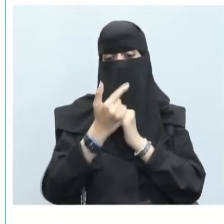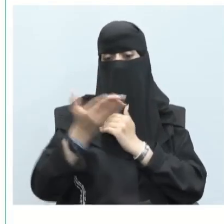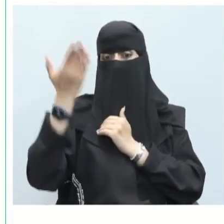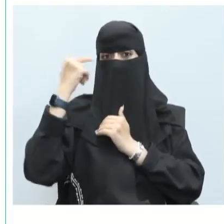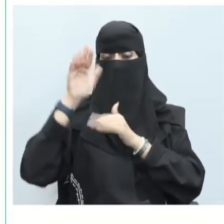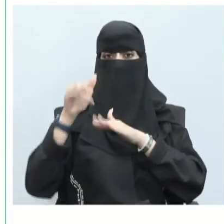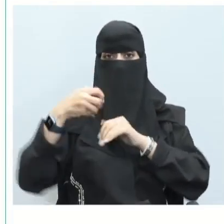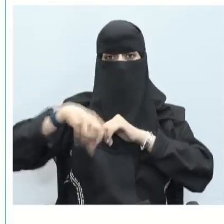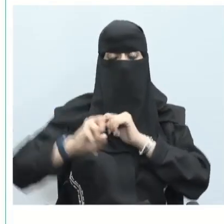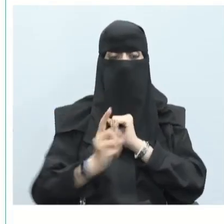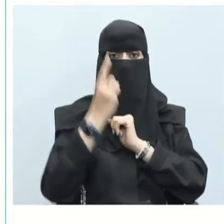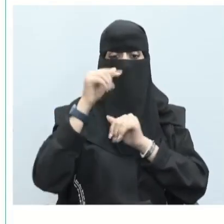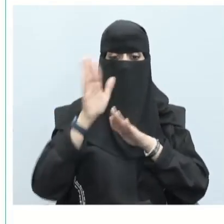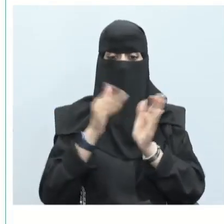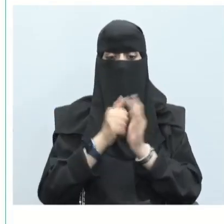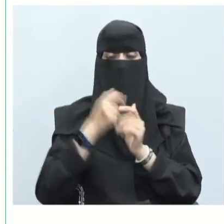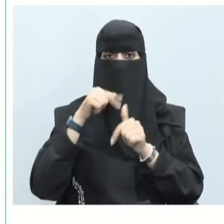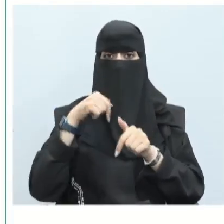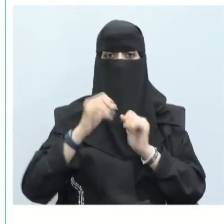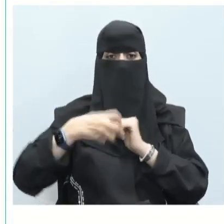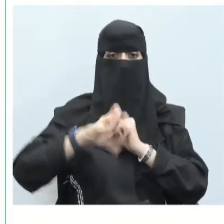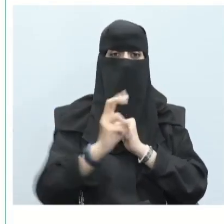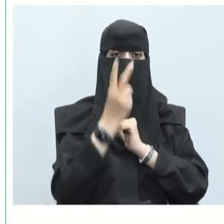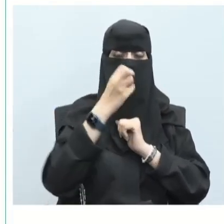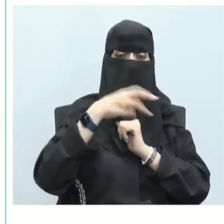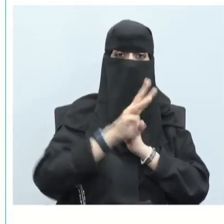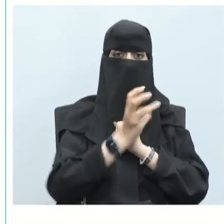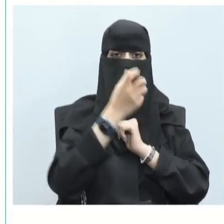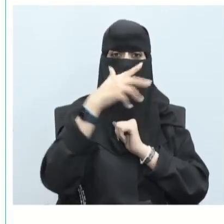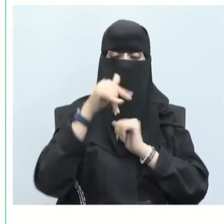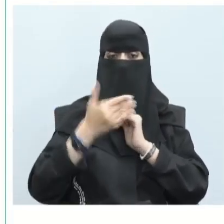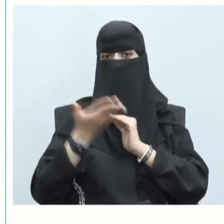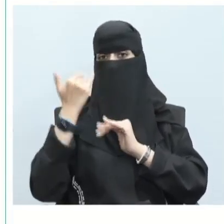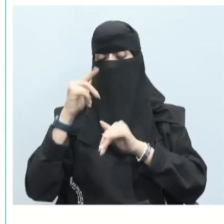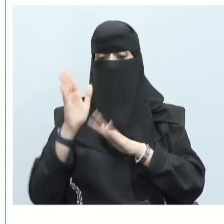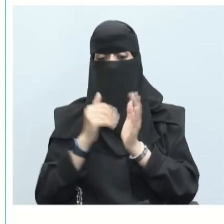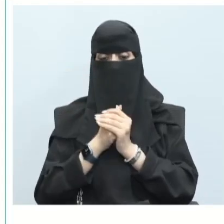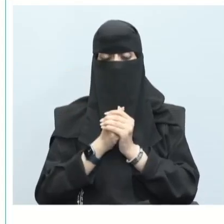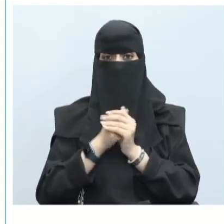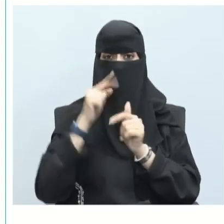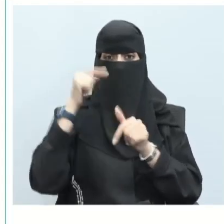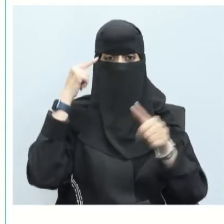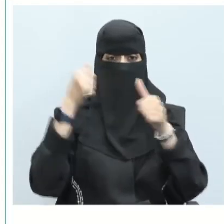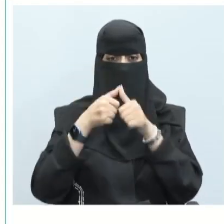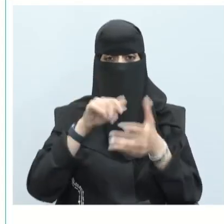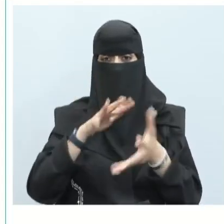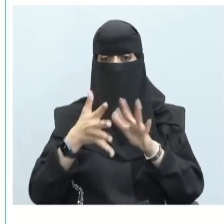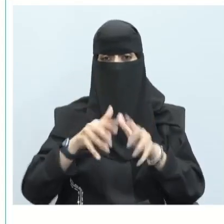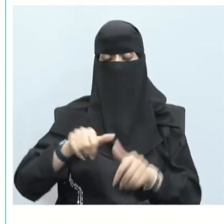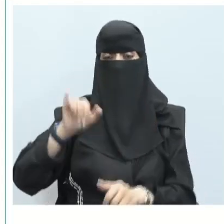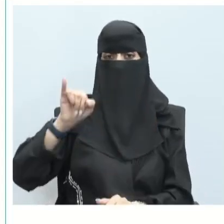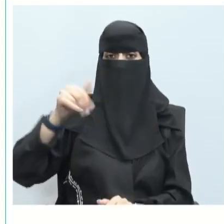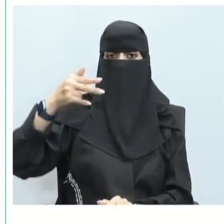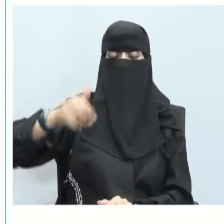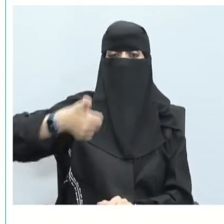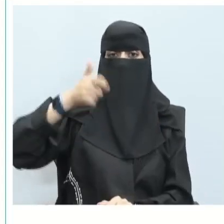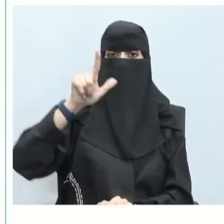في الجزء الاول او القسم الاول والثاني والثالث في الدروس السابقه نتذكر بعض المغالطات